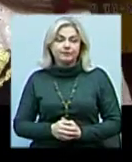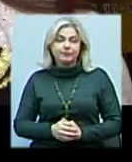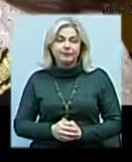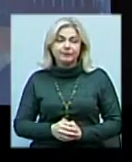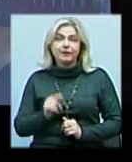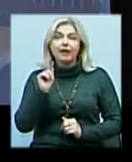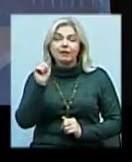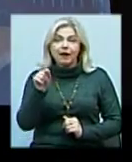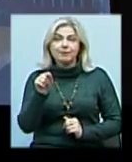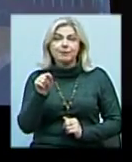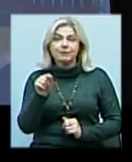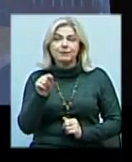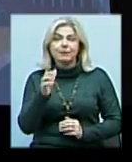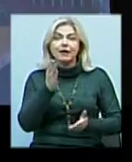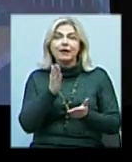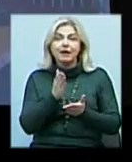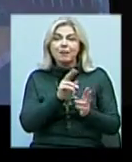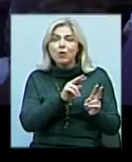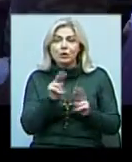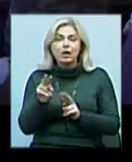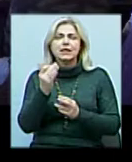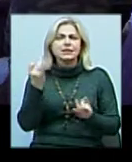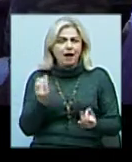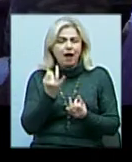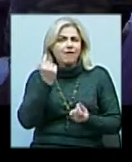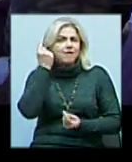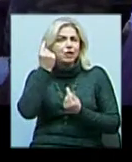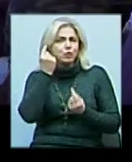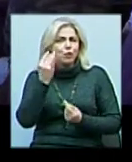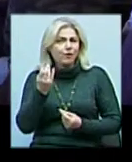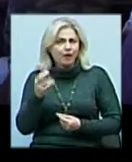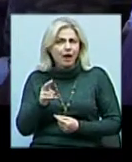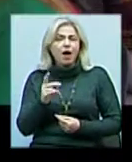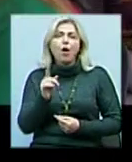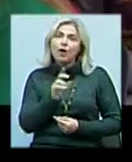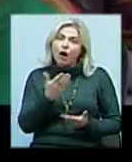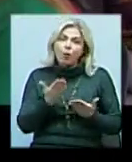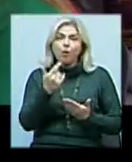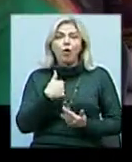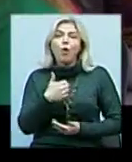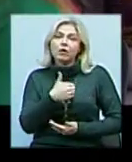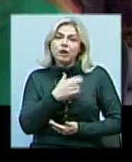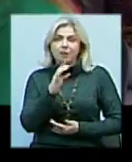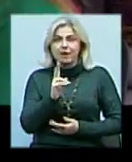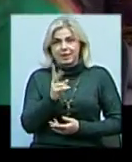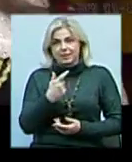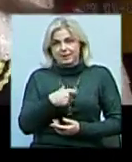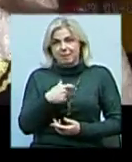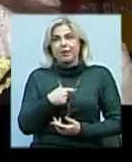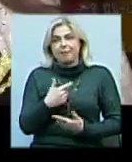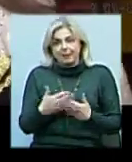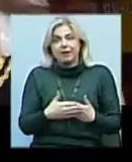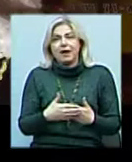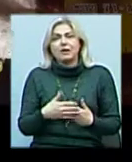Там просліджується дуже цікава філософія, яку я б хотіла до себе якось примінити. Мені